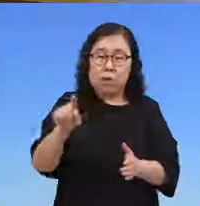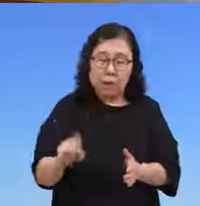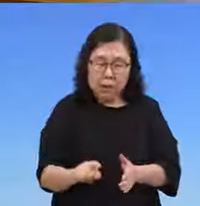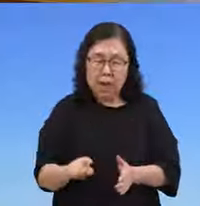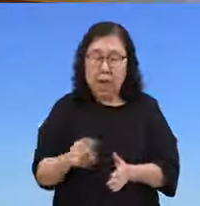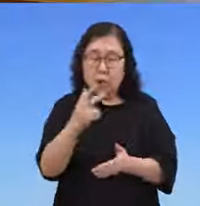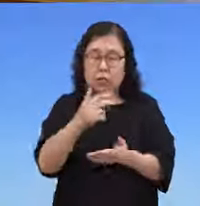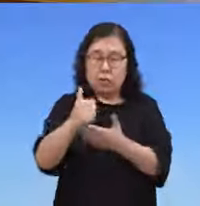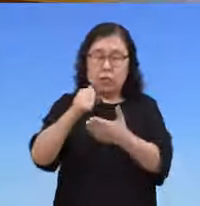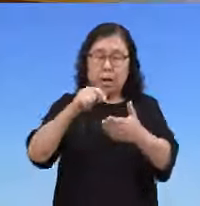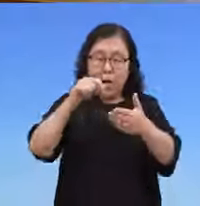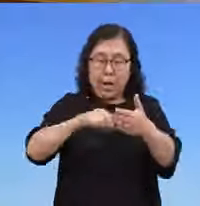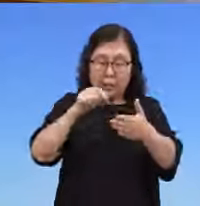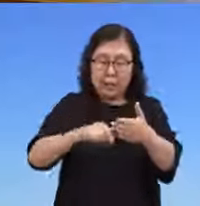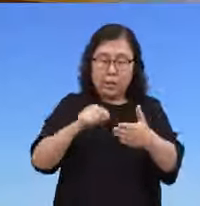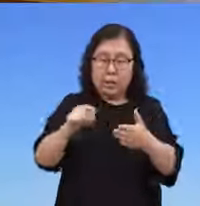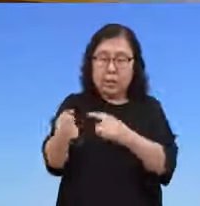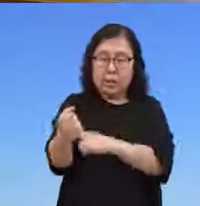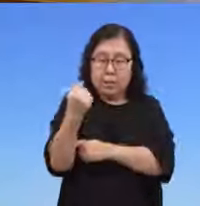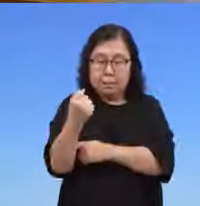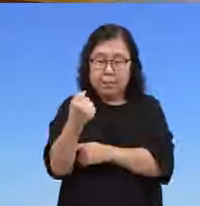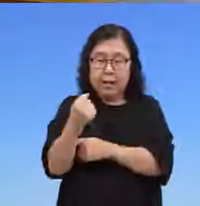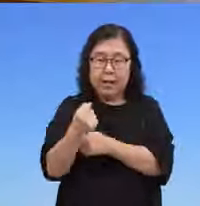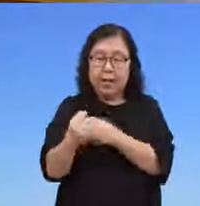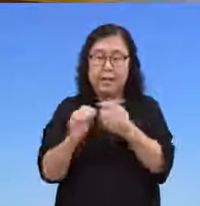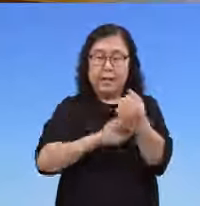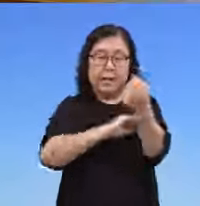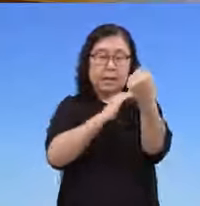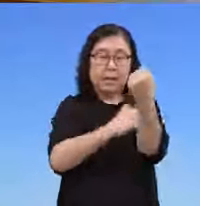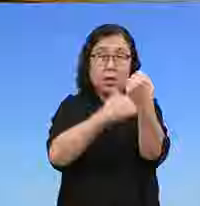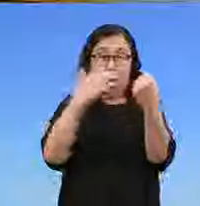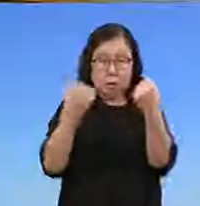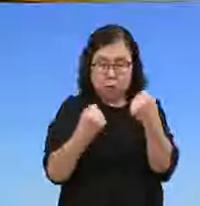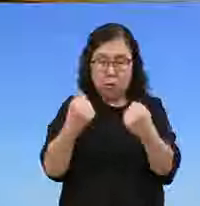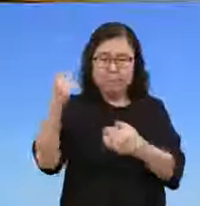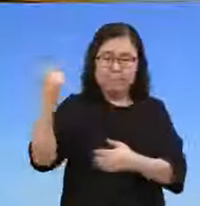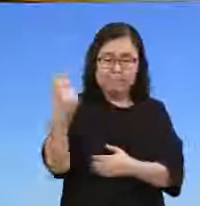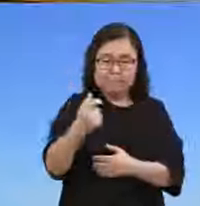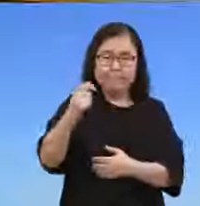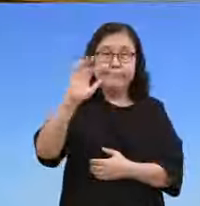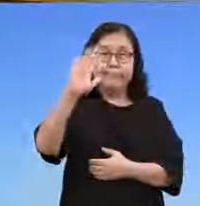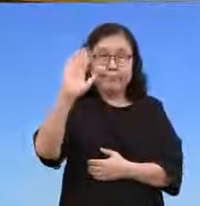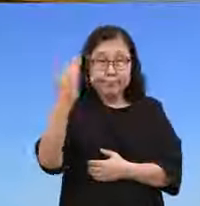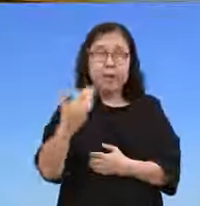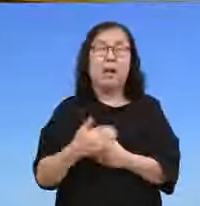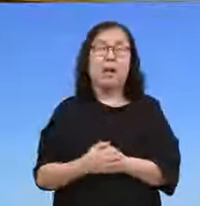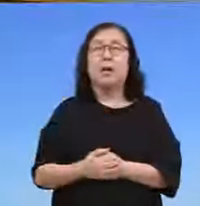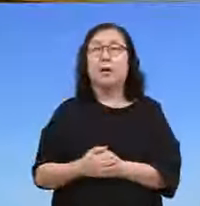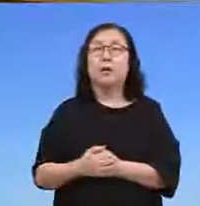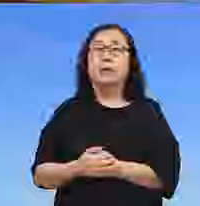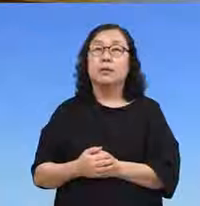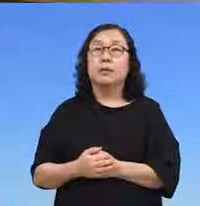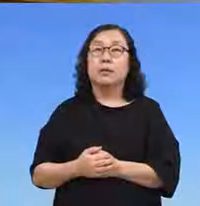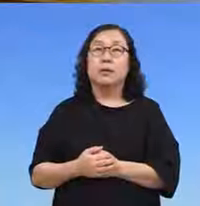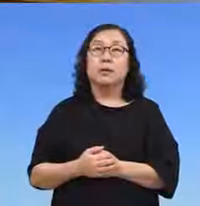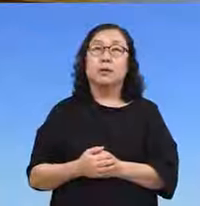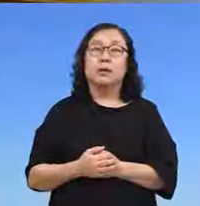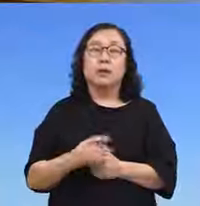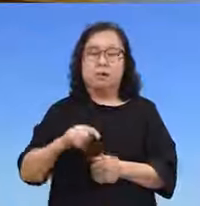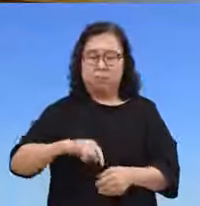끝으로 너희가 주 안에서와 그 힘의 능력으로 강건하여지고. 강건해져야